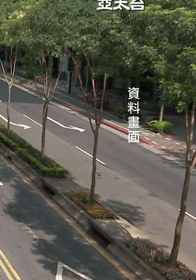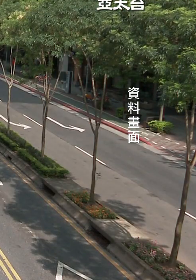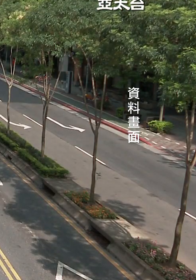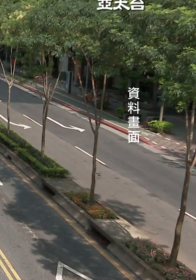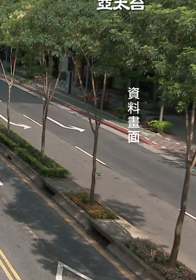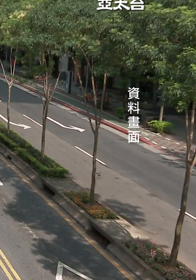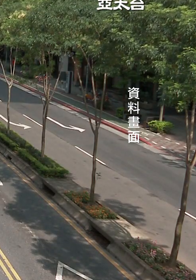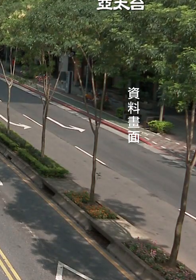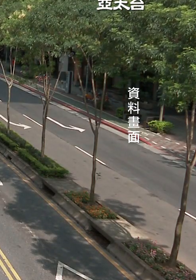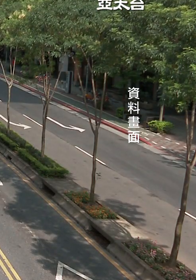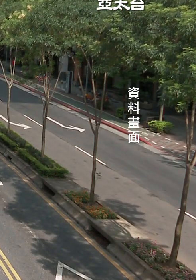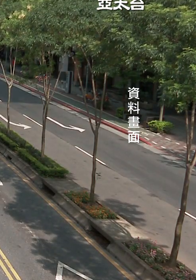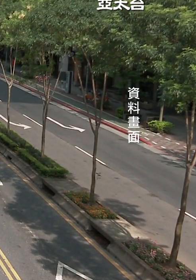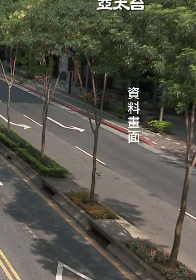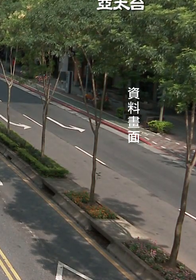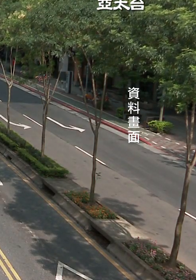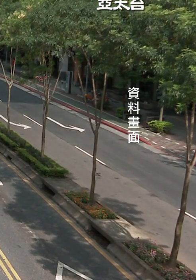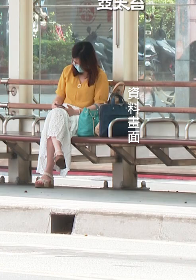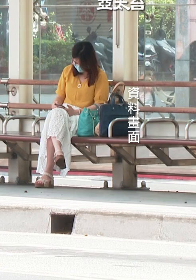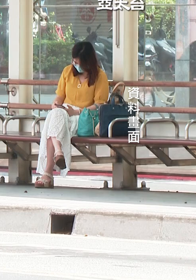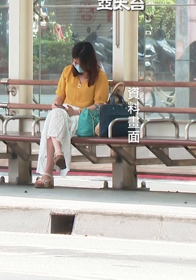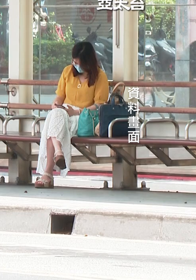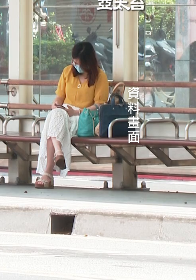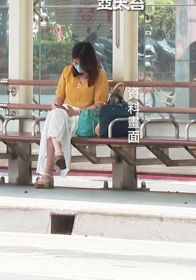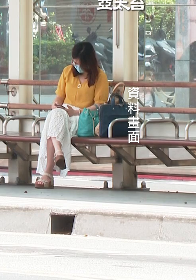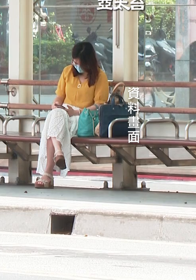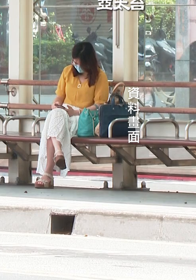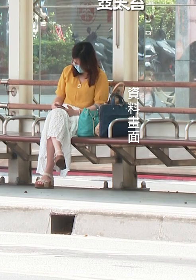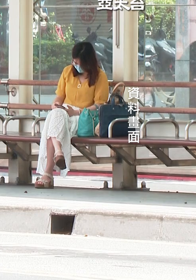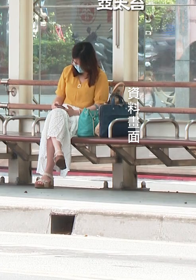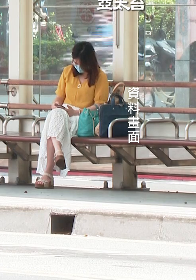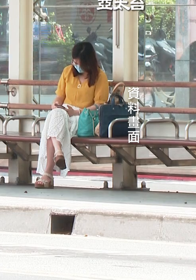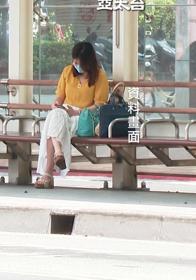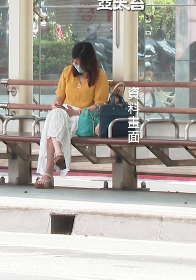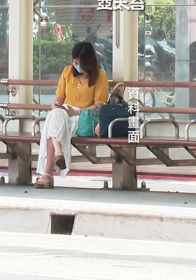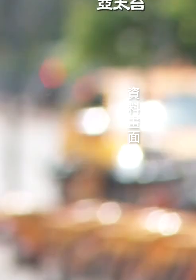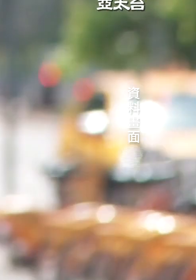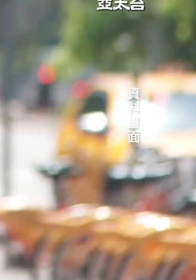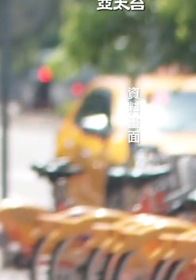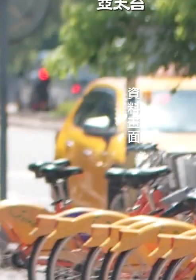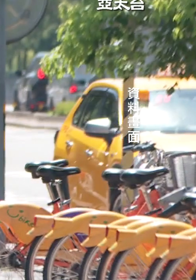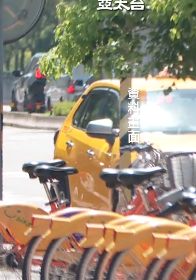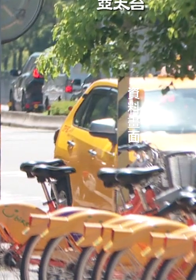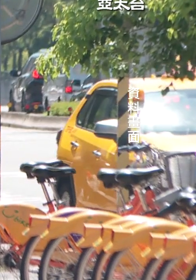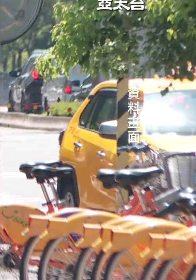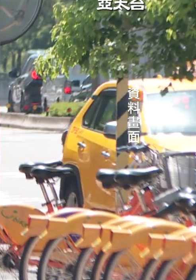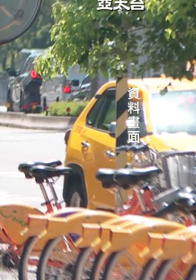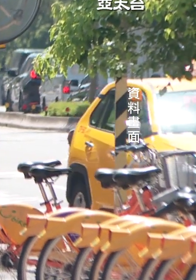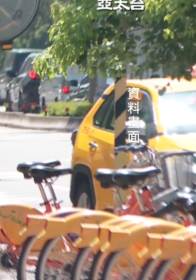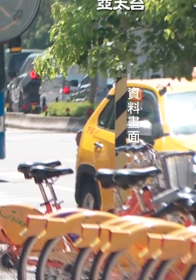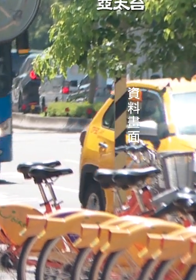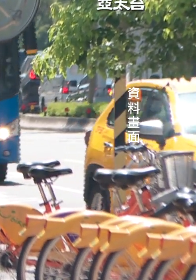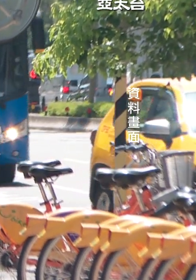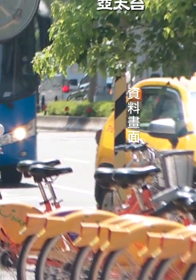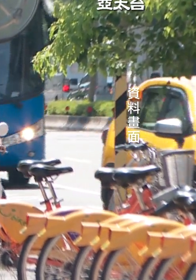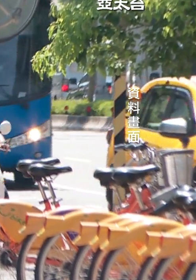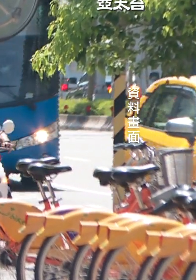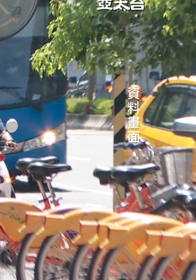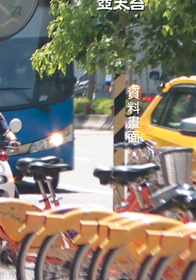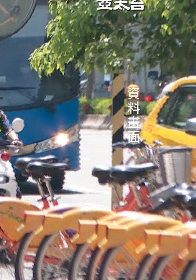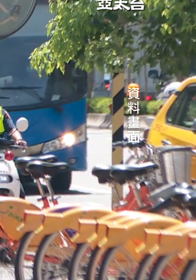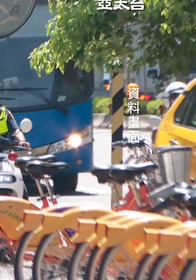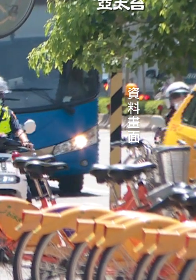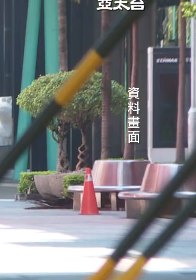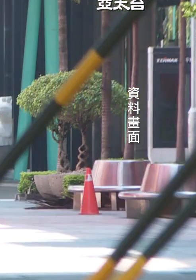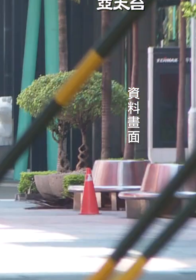例本土确诊及24例的死亡案例，当中新北最多新增了120例，而苗栗首度